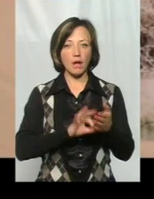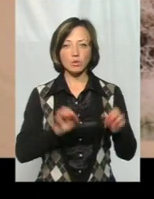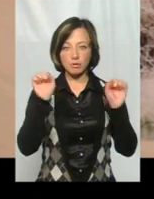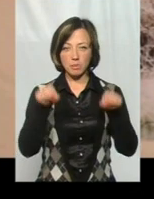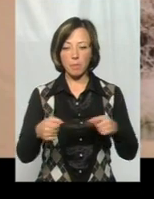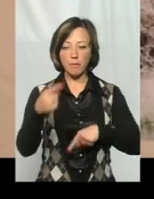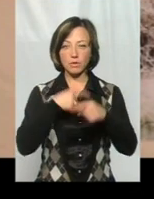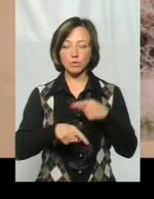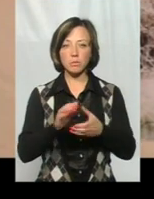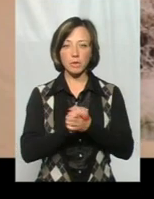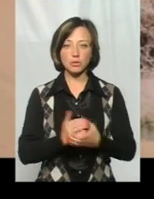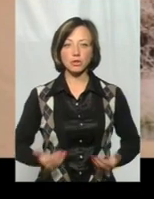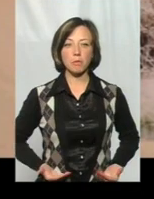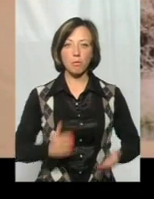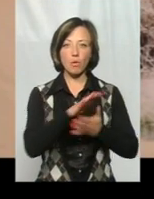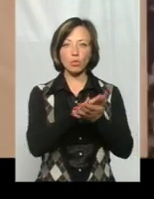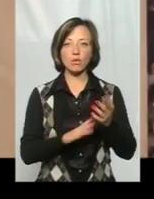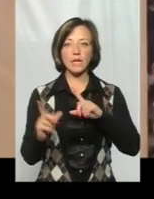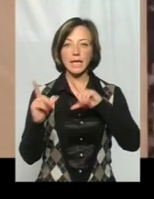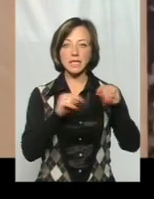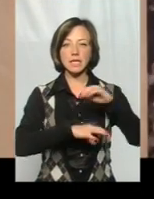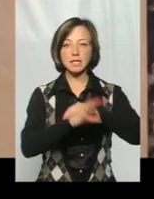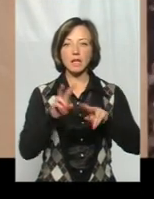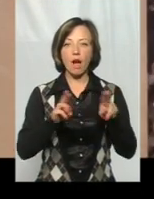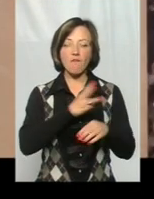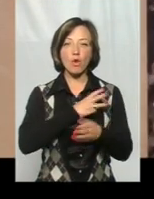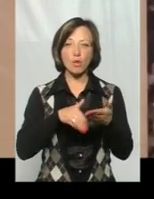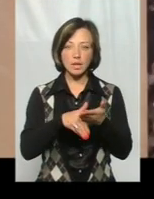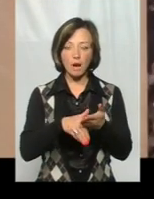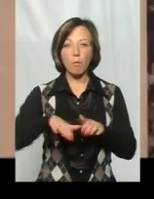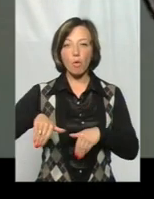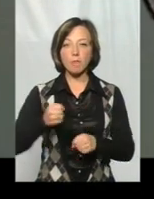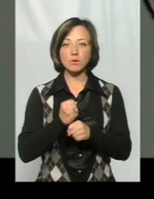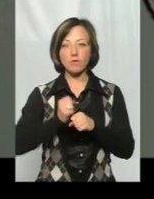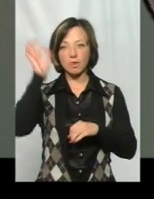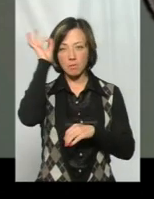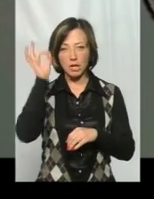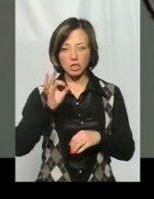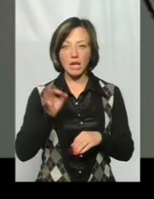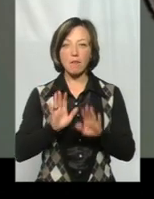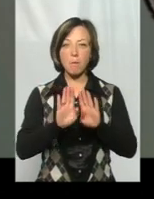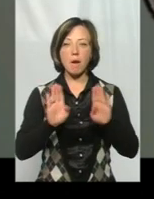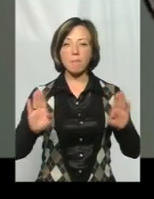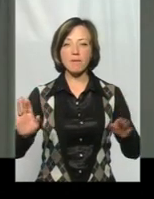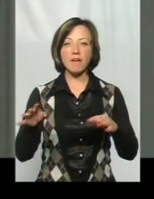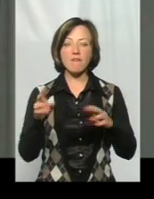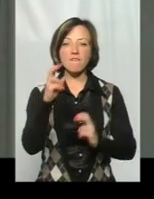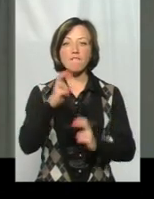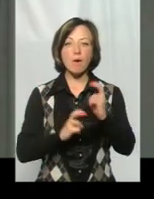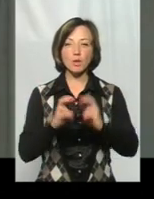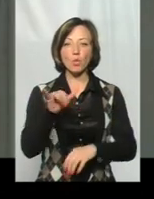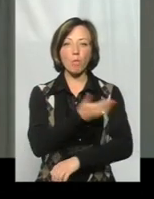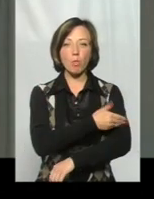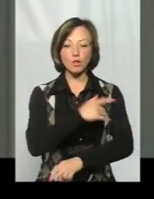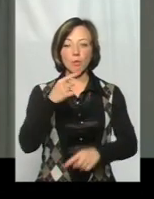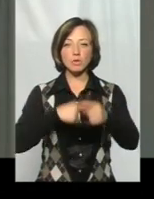життя. Спочатку продовжував їздити на схід як волонтер, потім працював у Німеччині та на меблевій фабриці у Польщі. Каже, повернувся